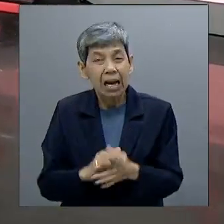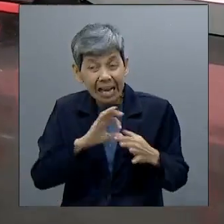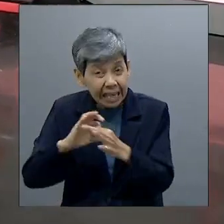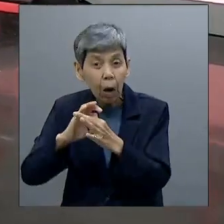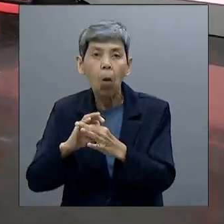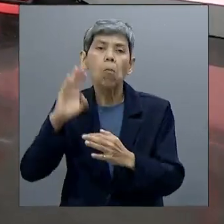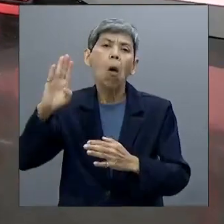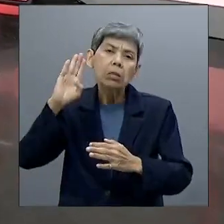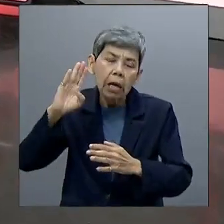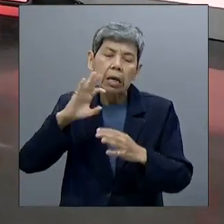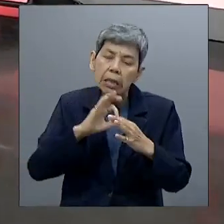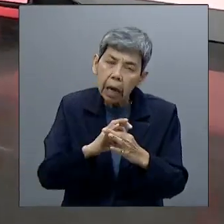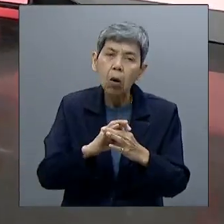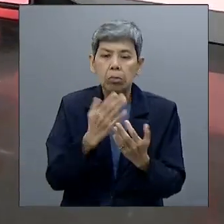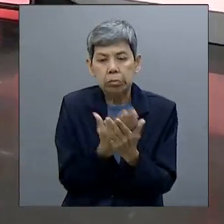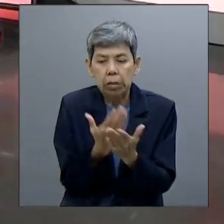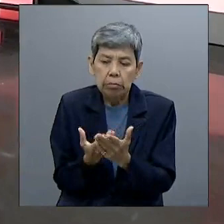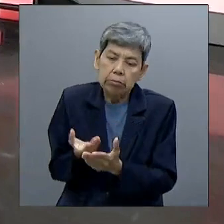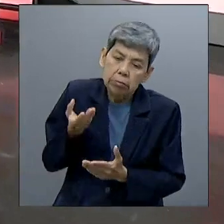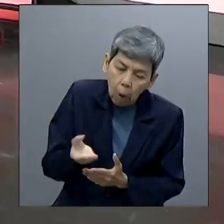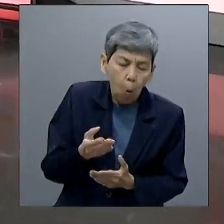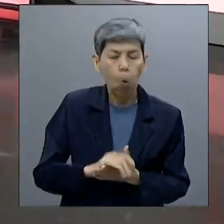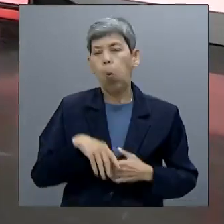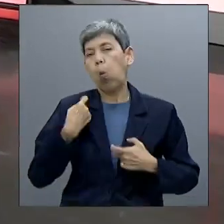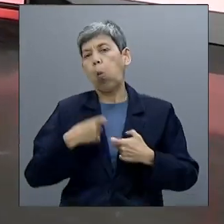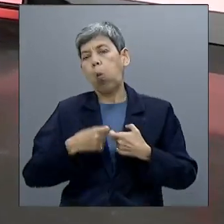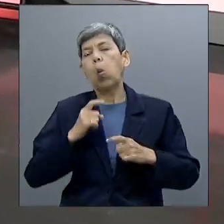เอกชนเกี่ยวข้องกับเรื่องของเม็ดเงินลงทุนอันนี้ยิ่งยากเข้าไปใหญ่นะคะขอบคุณ